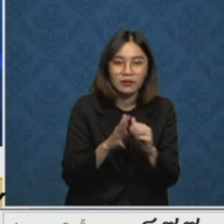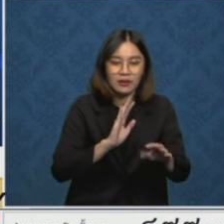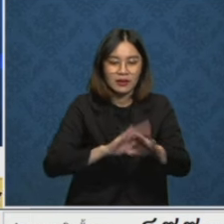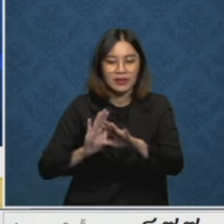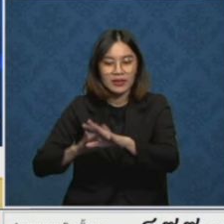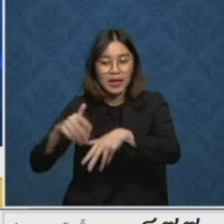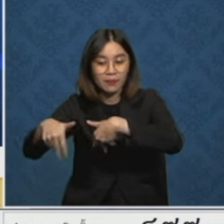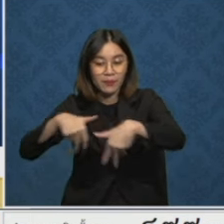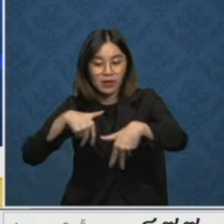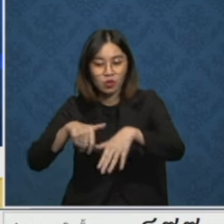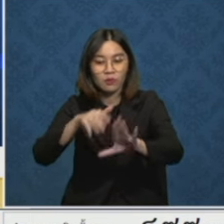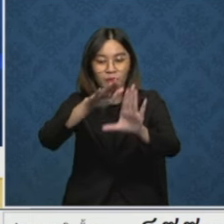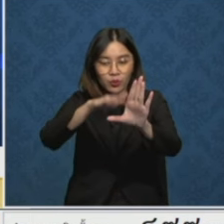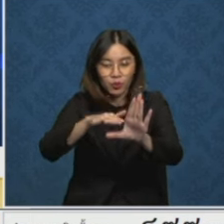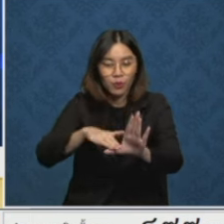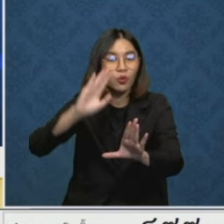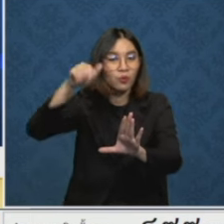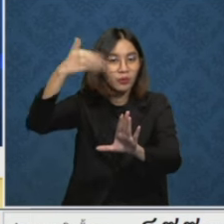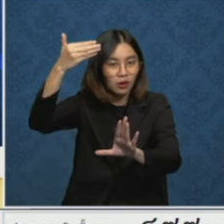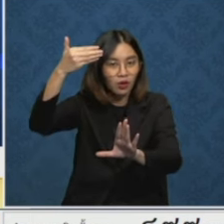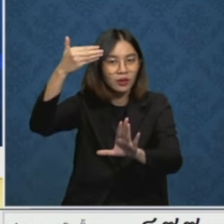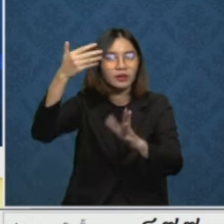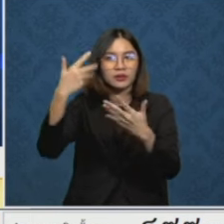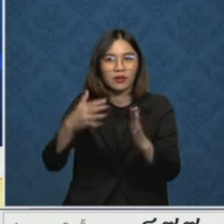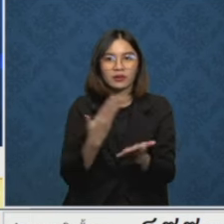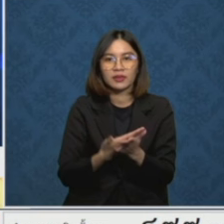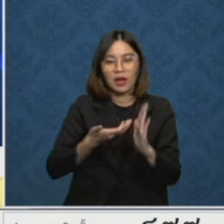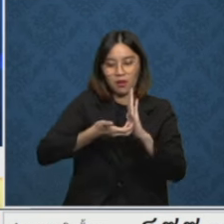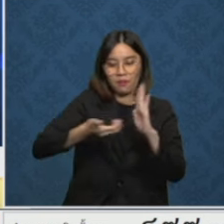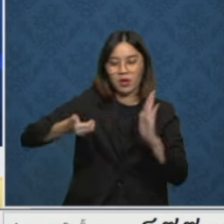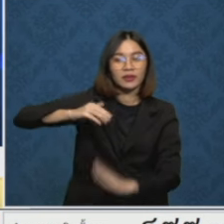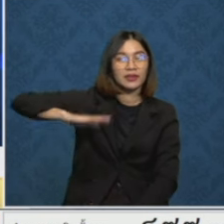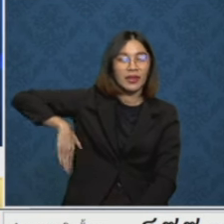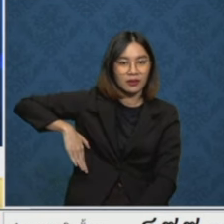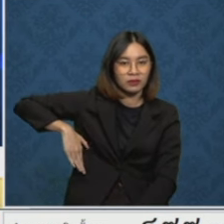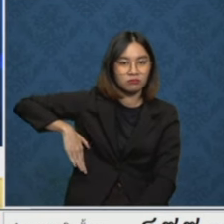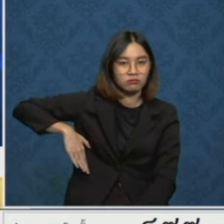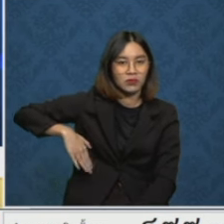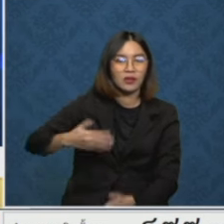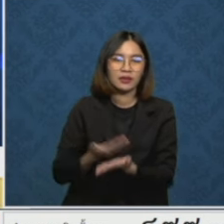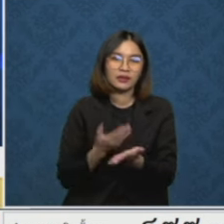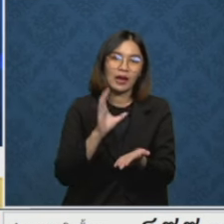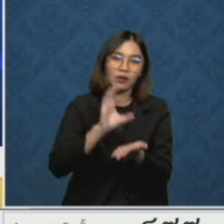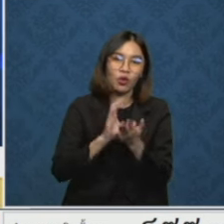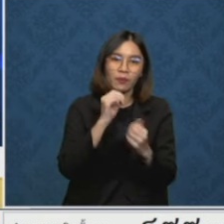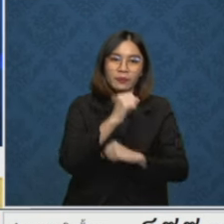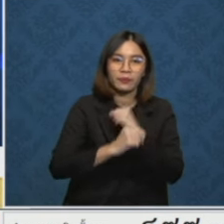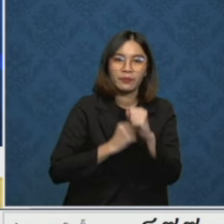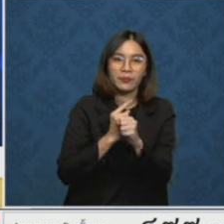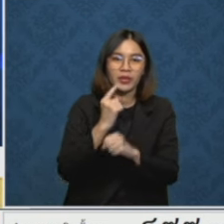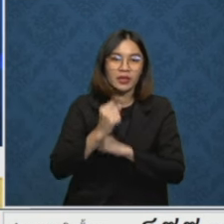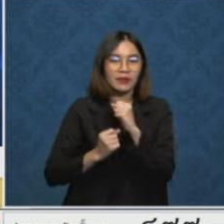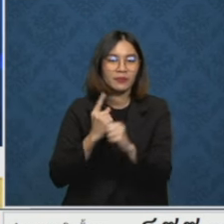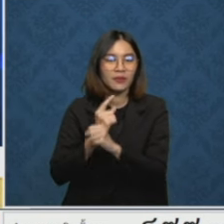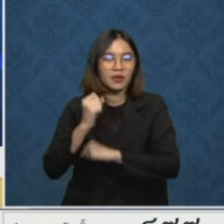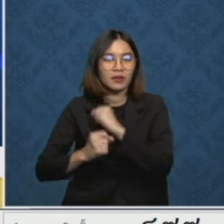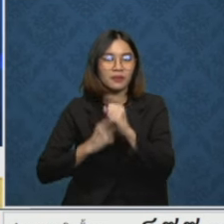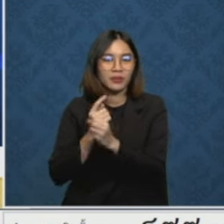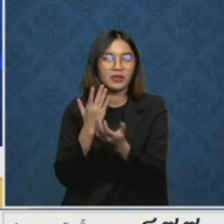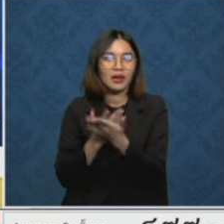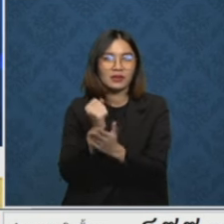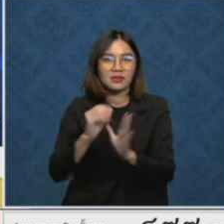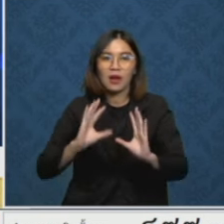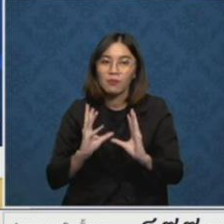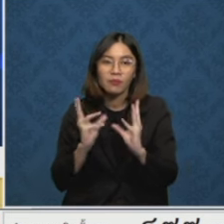ชนมาลงทะเบียนไว้ก่อนนะคะแล้วก็ไปเบิกจ่ายข้ามปีทีนี้งบประมาณในแต่ละปีเนี่ยมันก็จะใช้ไม่หมดเอานะคะแ